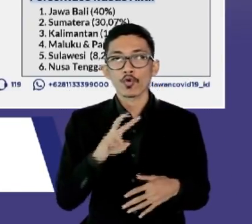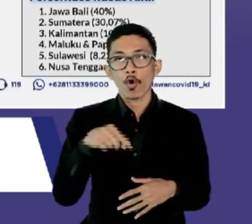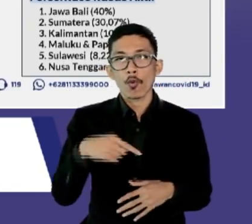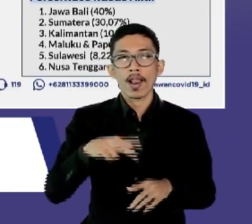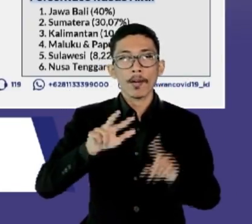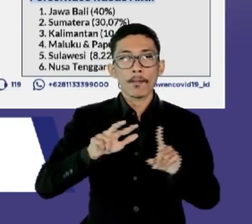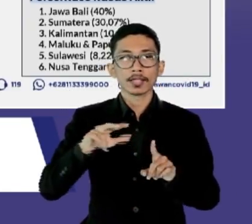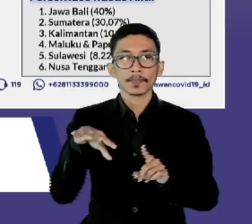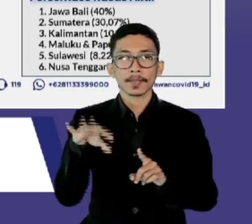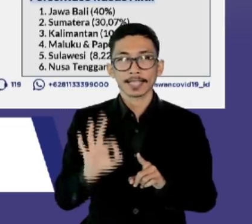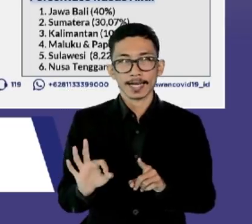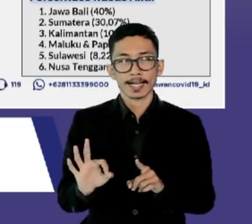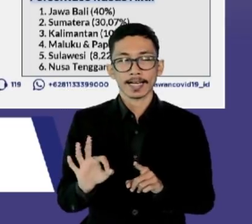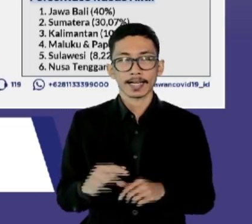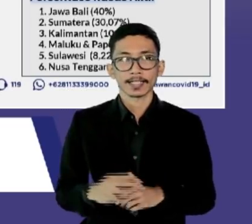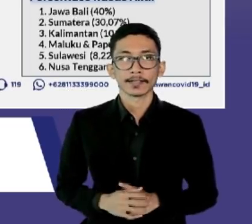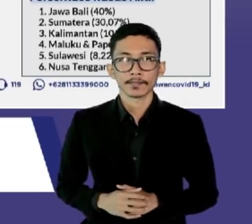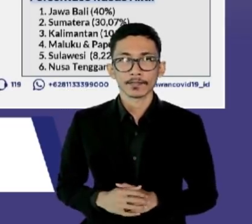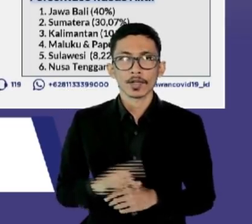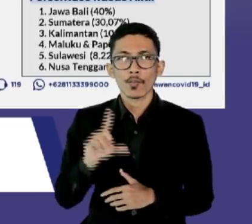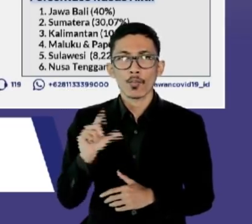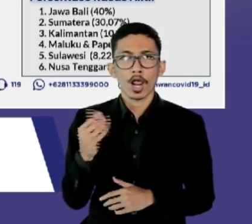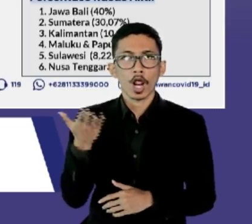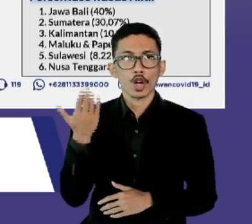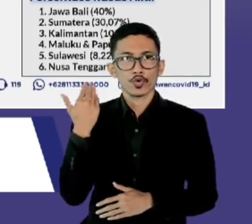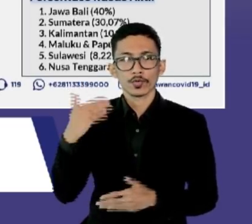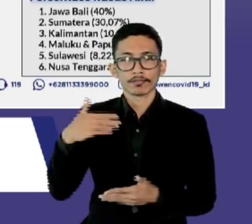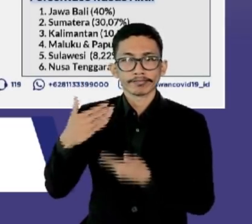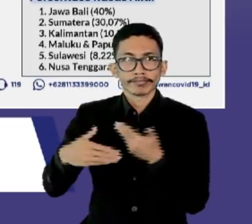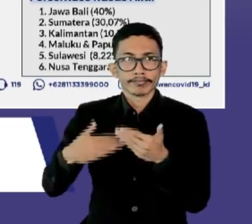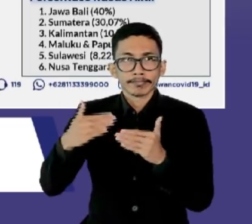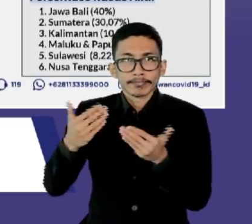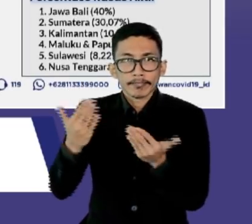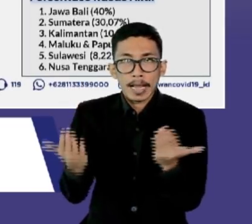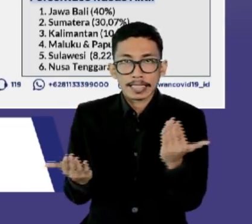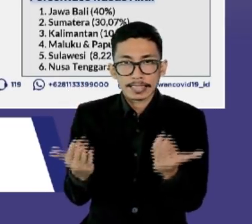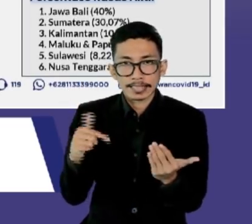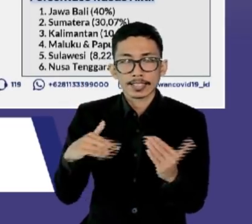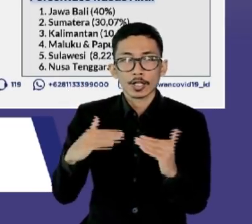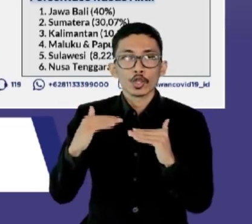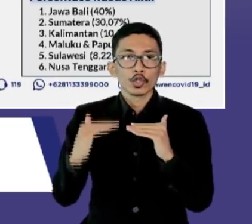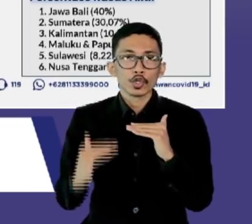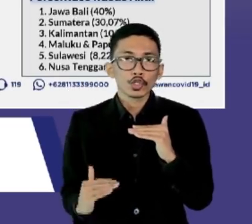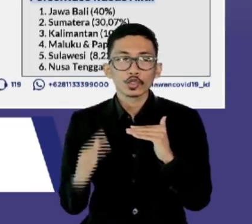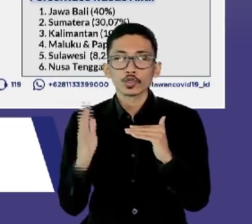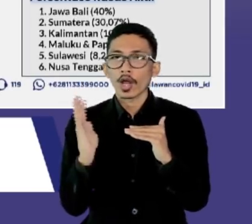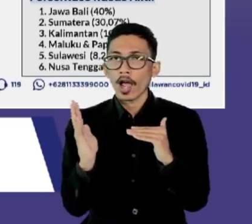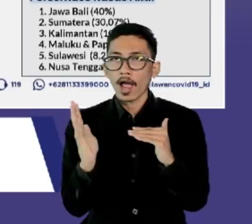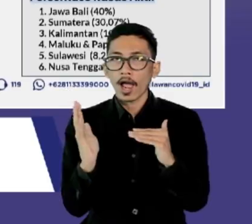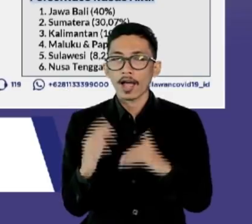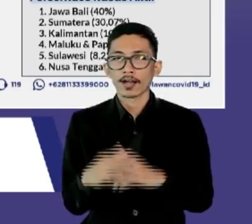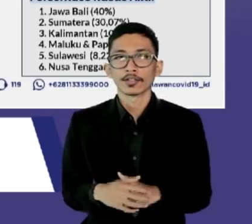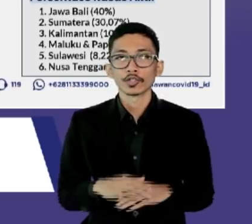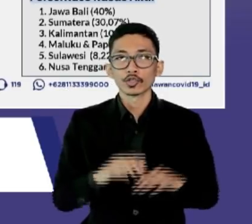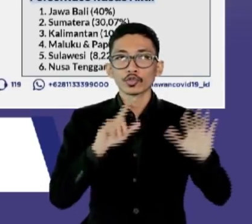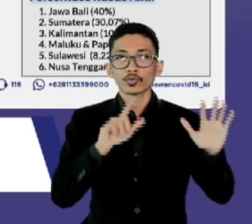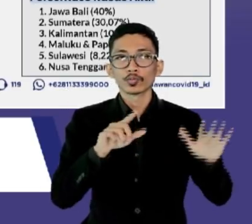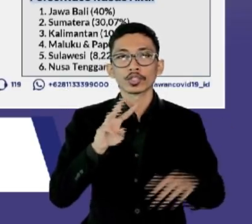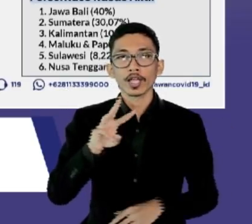2,18%. Jika dibandingkan dengan bulan lalu, maka di bulan ini kasus positifnya telah turun sebesar